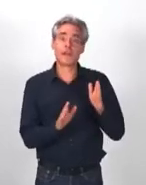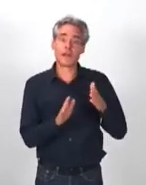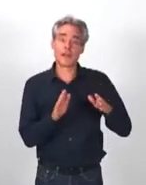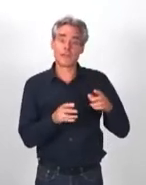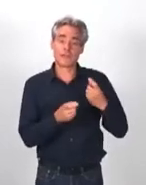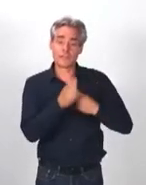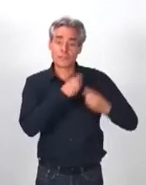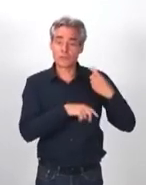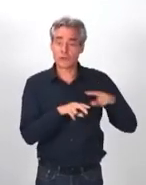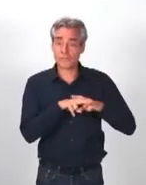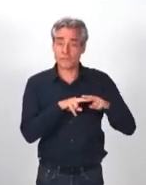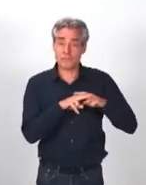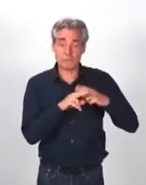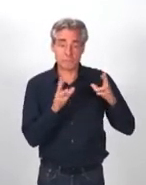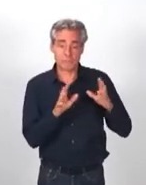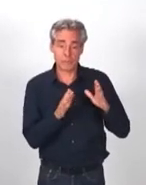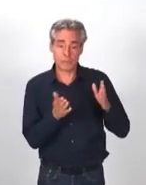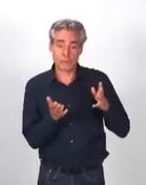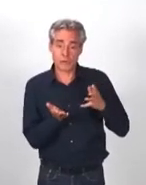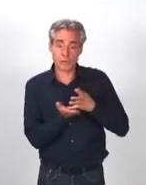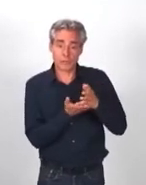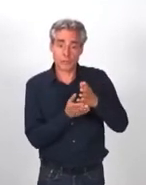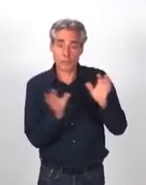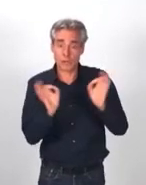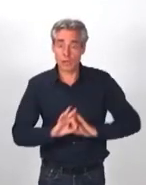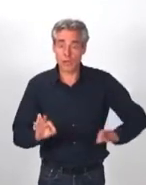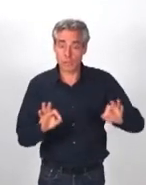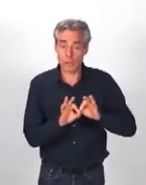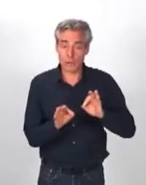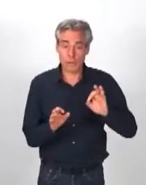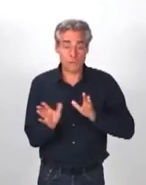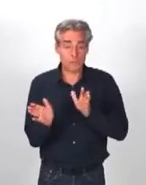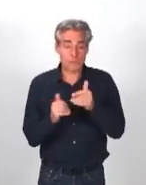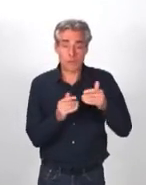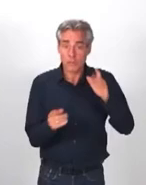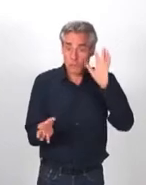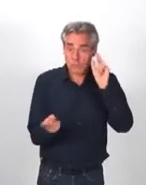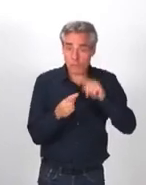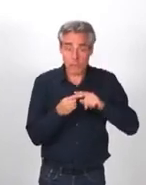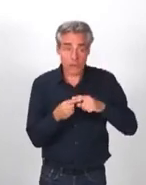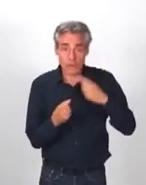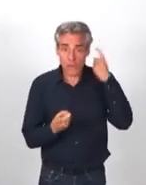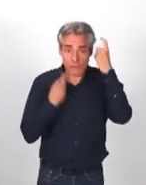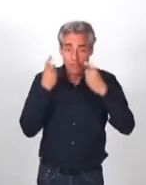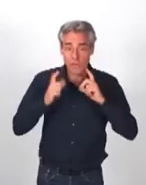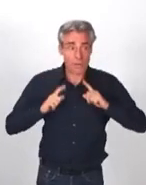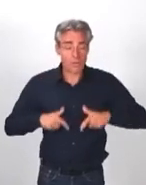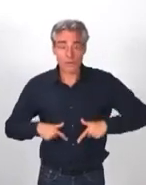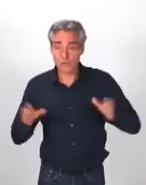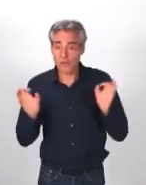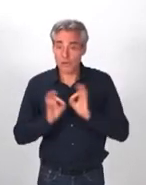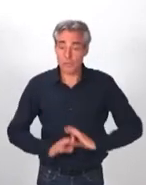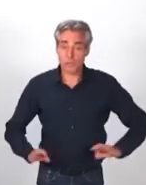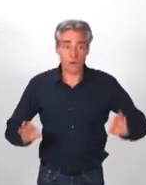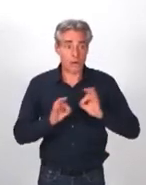blanche, aucun projet dans les cartons, dans aucun domaine, aucune construction d'école, de crèche,